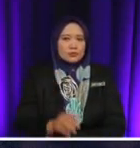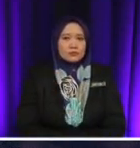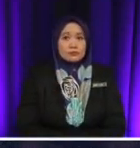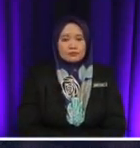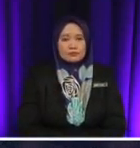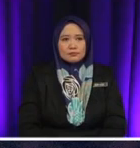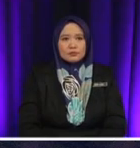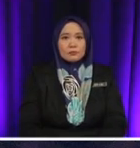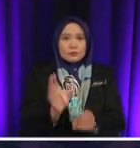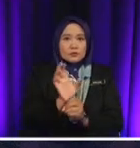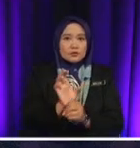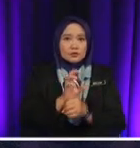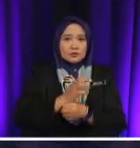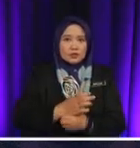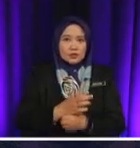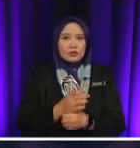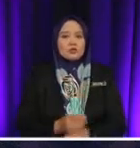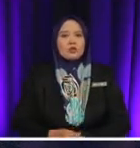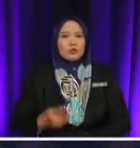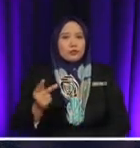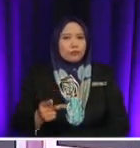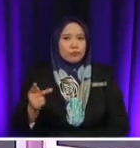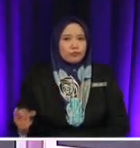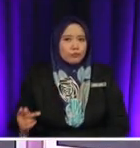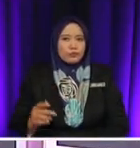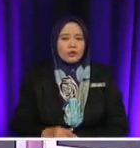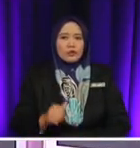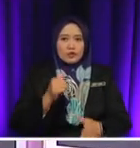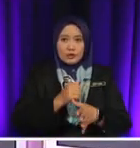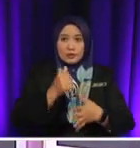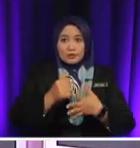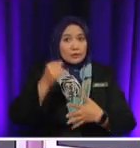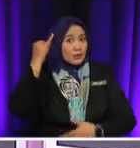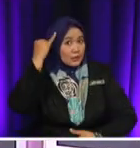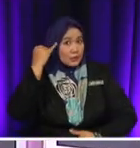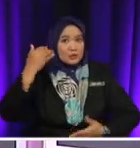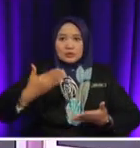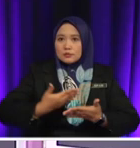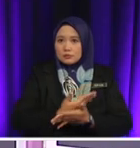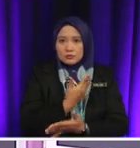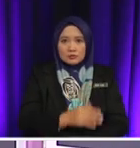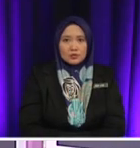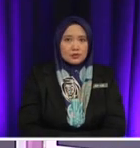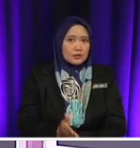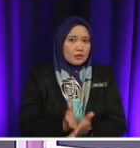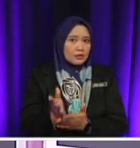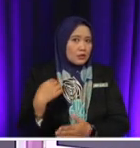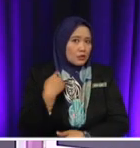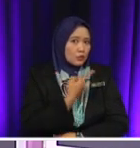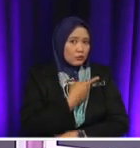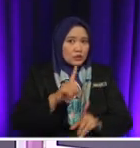Bu Sil Oke terima kasih R Oke kita teruskan dengan bahagian B 38